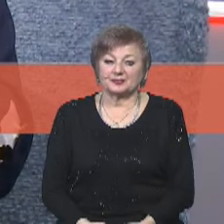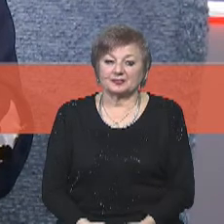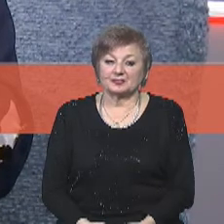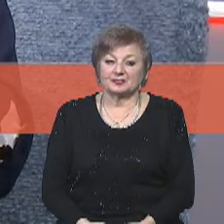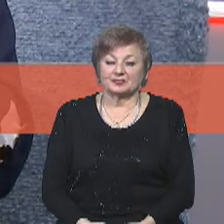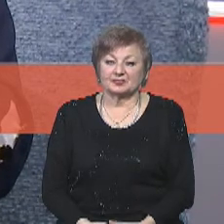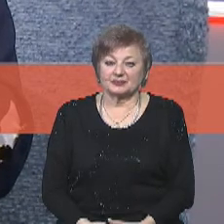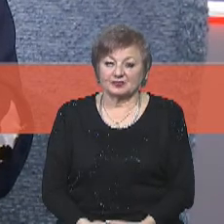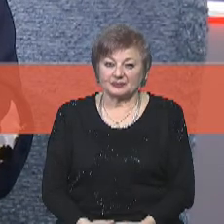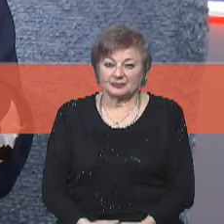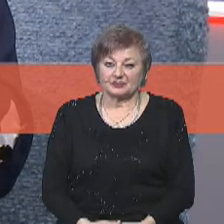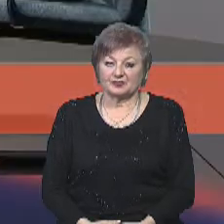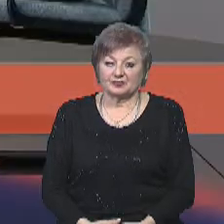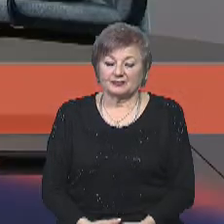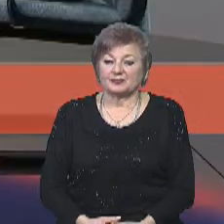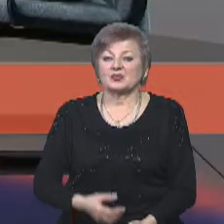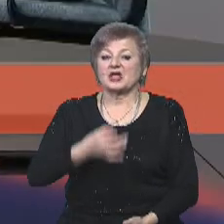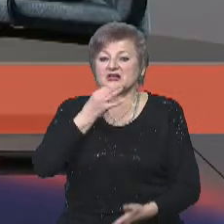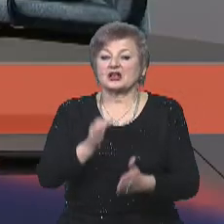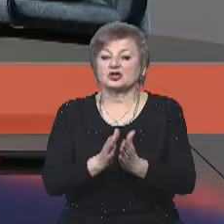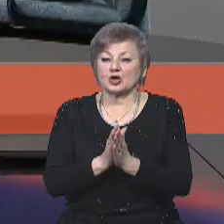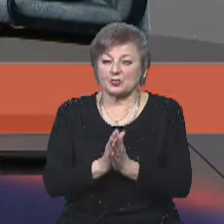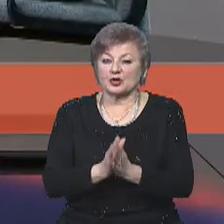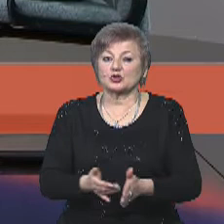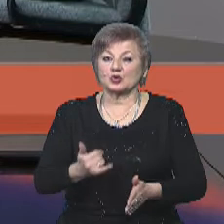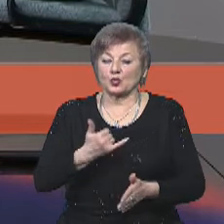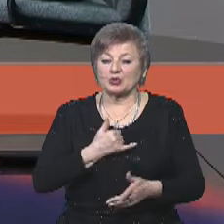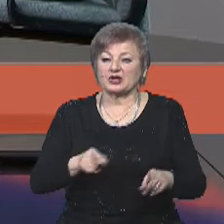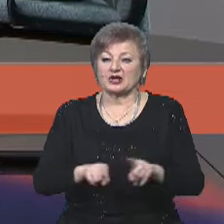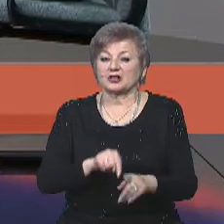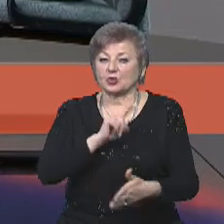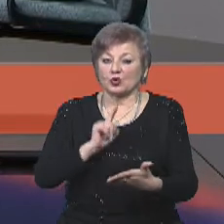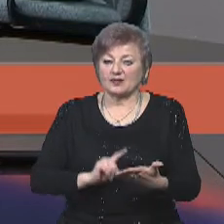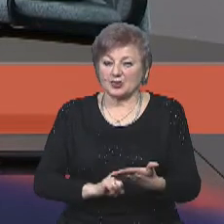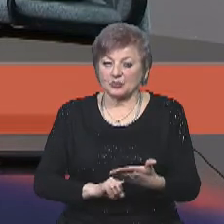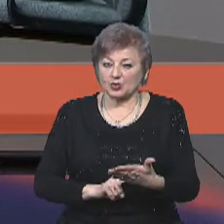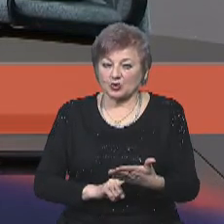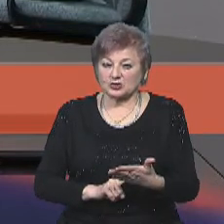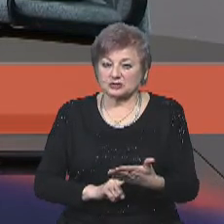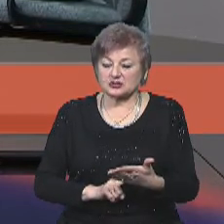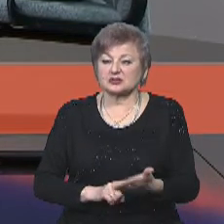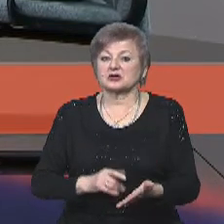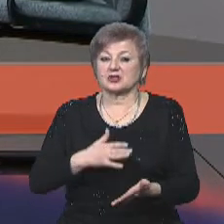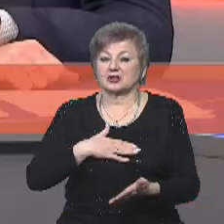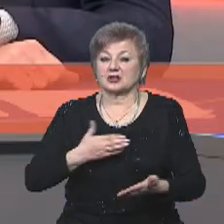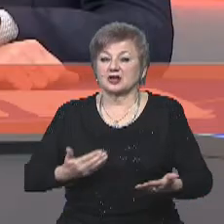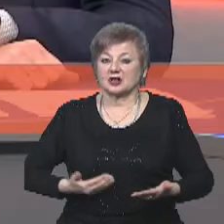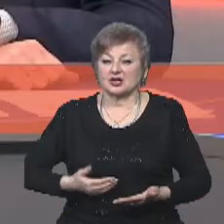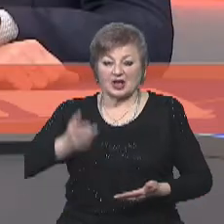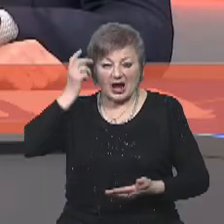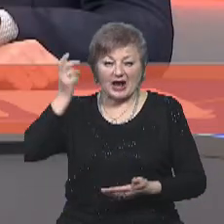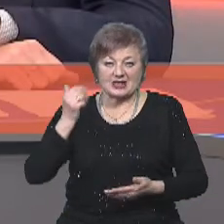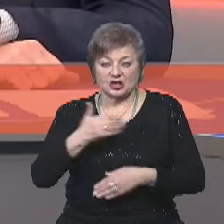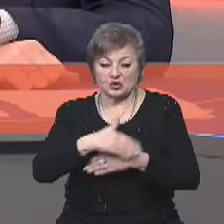кажіть. Добрий вечір. Скажіть, пожалуйста, у мене такий вопрос. Я живу на Казачьей